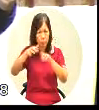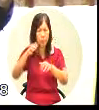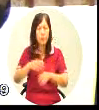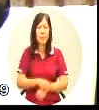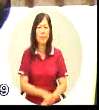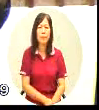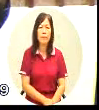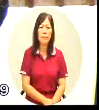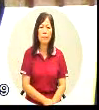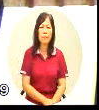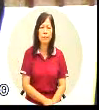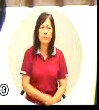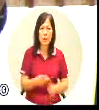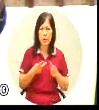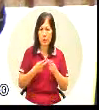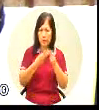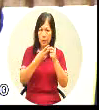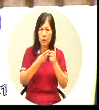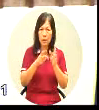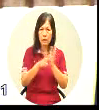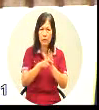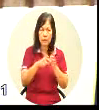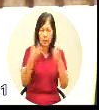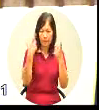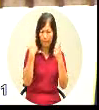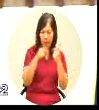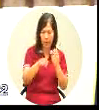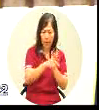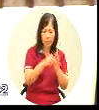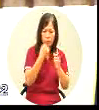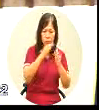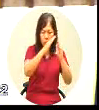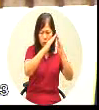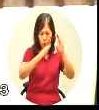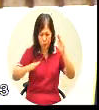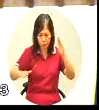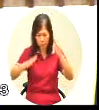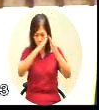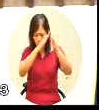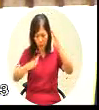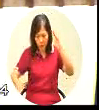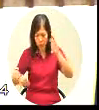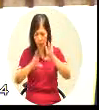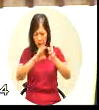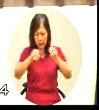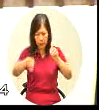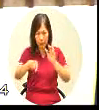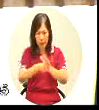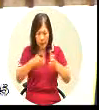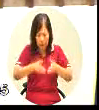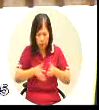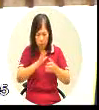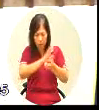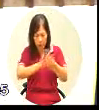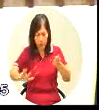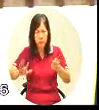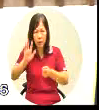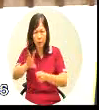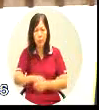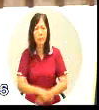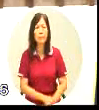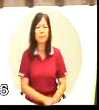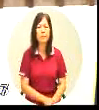雨水，第二就是它本身就是一个比较陡峭的地形，就重力造成的，第三